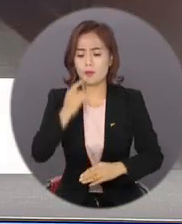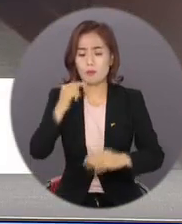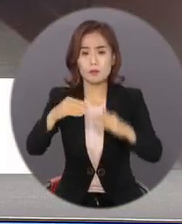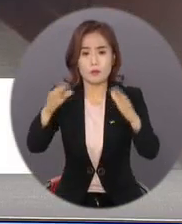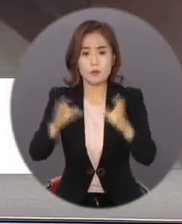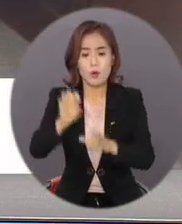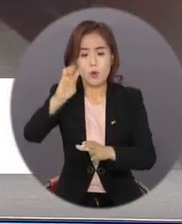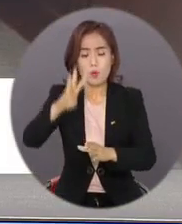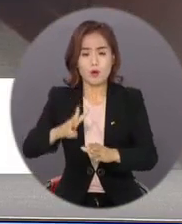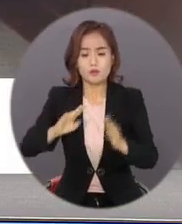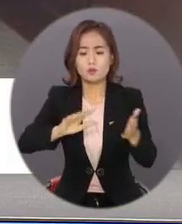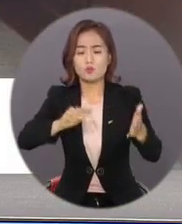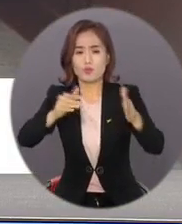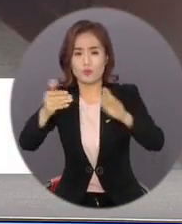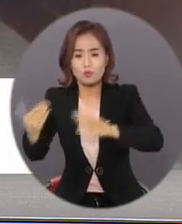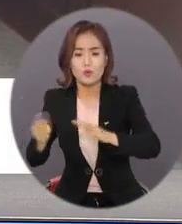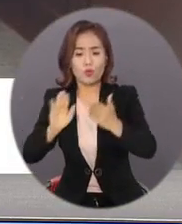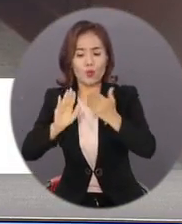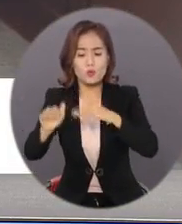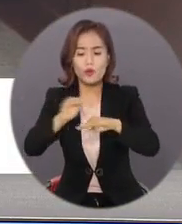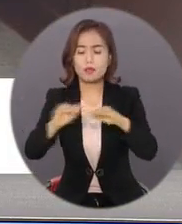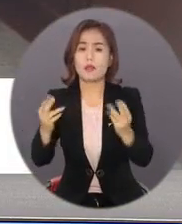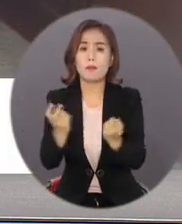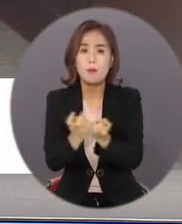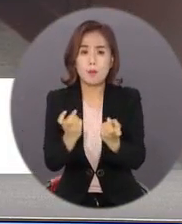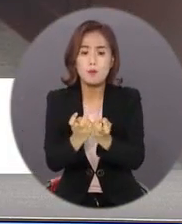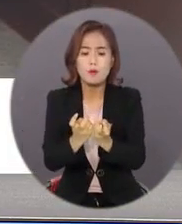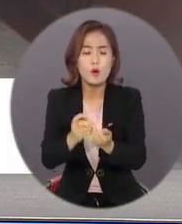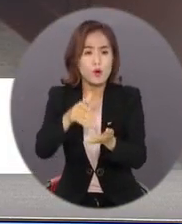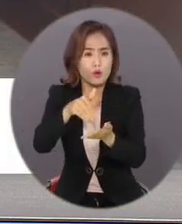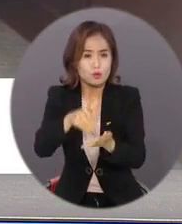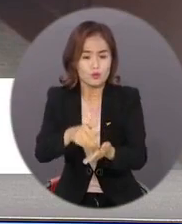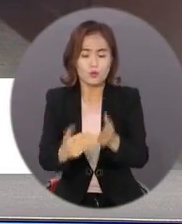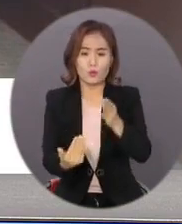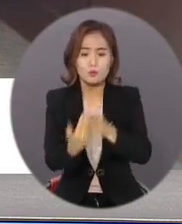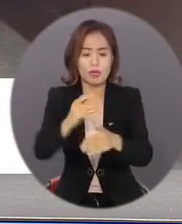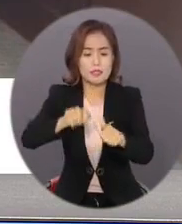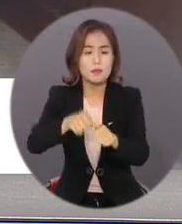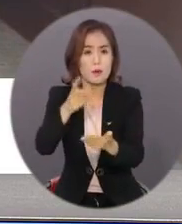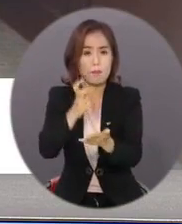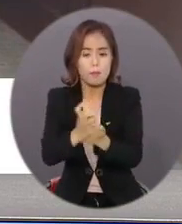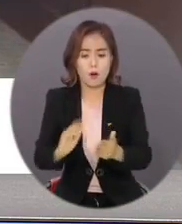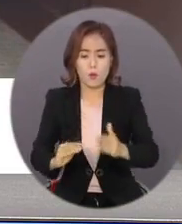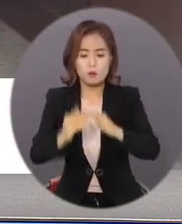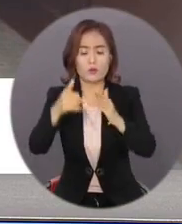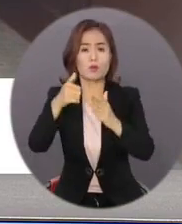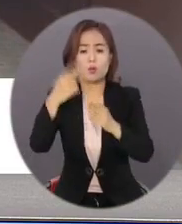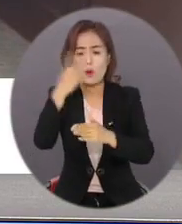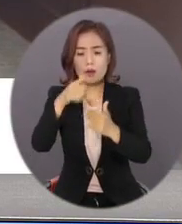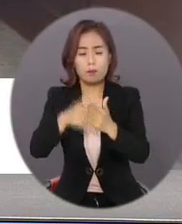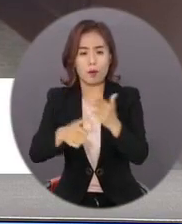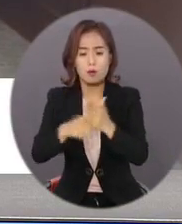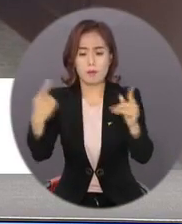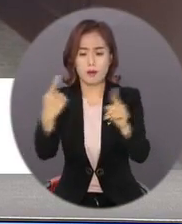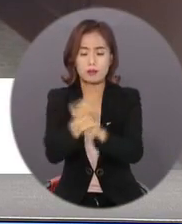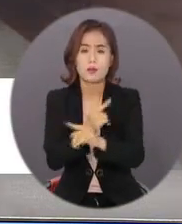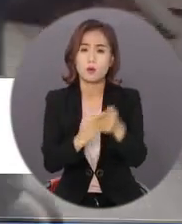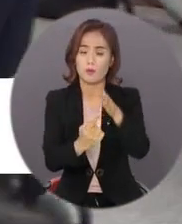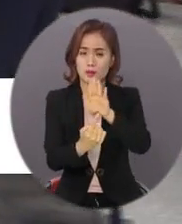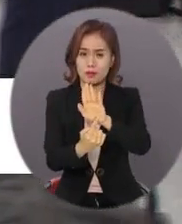민주당이 광주 붕괴 참사의 후속 대책으로 중대재해처벌법과 건축물관리법을 개정하겠다고